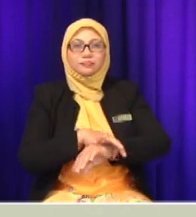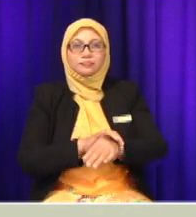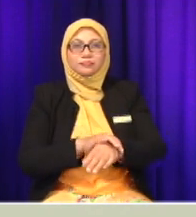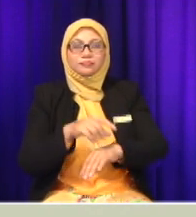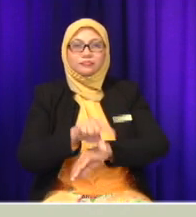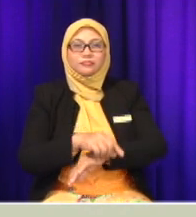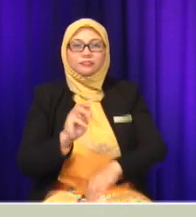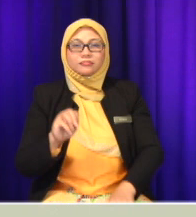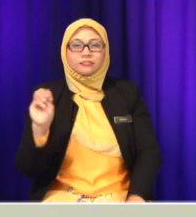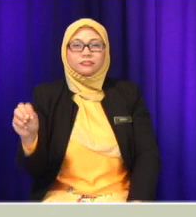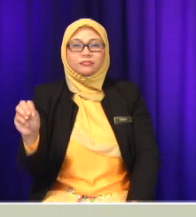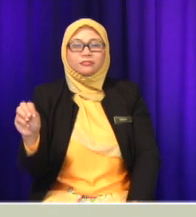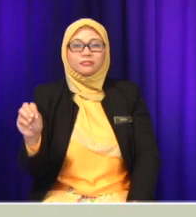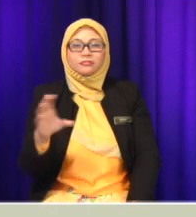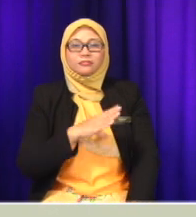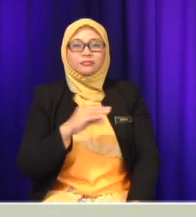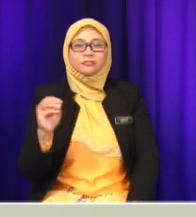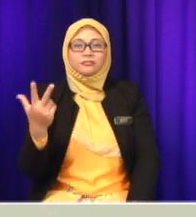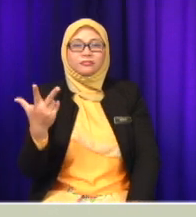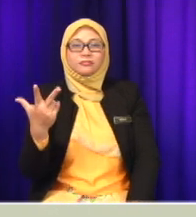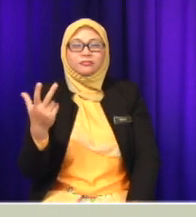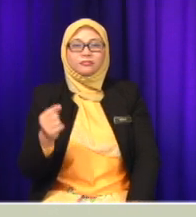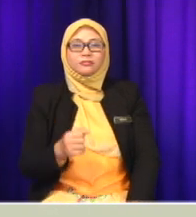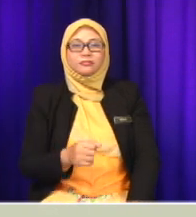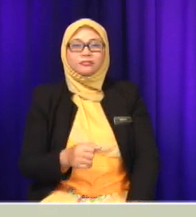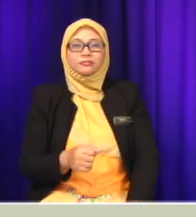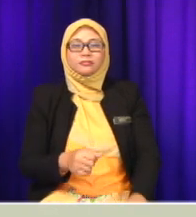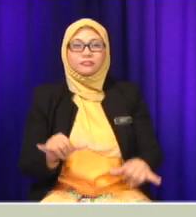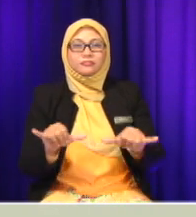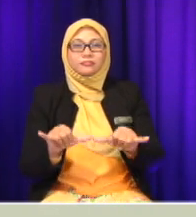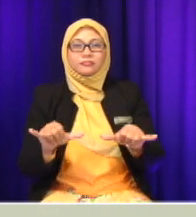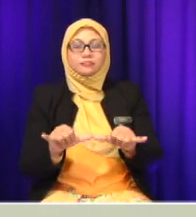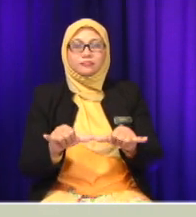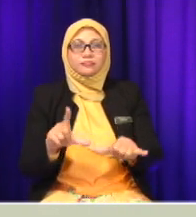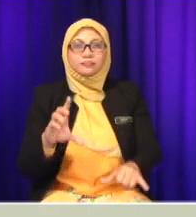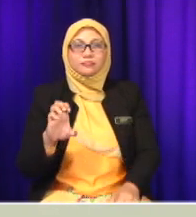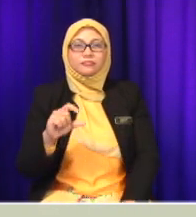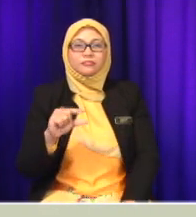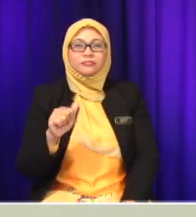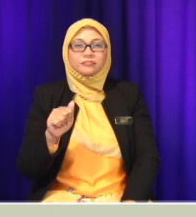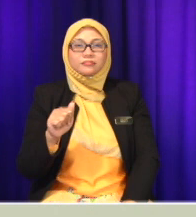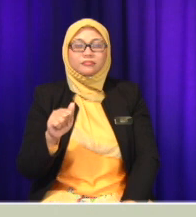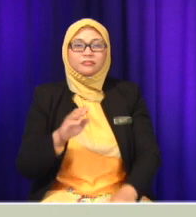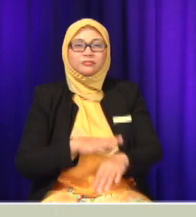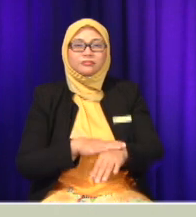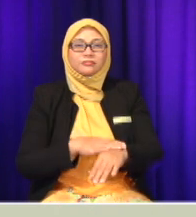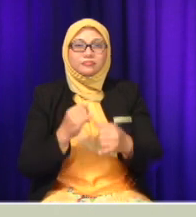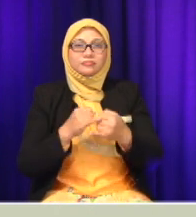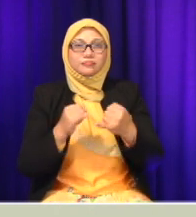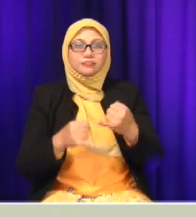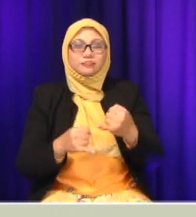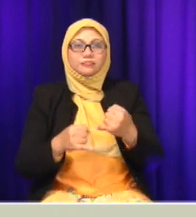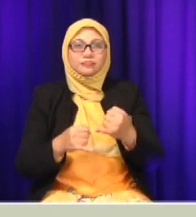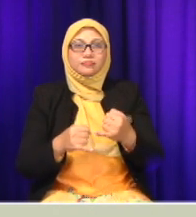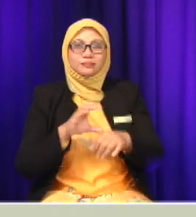yang dan yang ketiga kita mengukur kelegaan pada hujung gelang omboh okey yang ketiga tu kalau kita